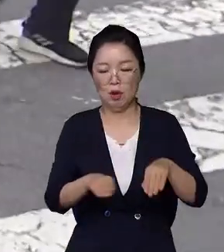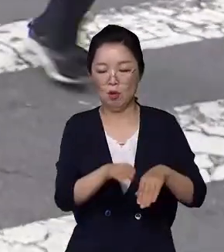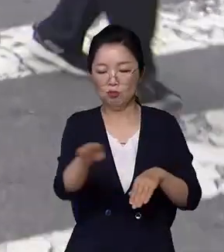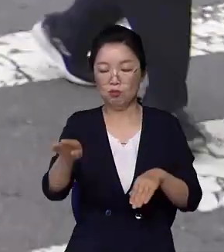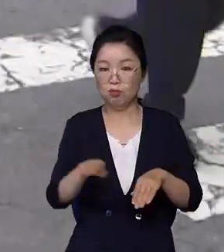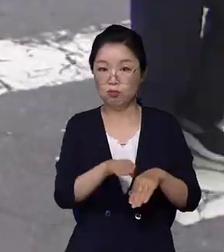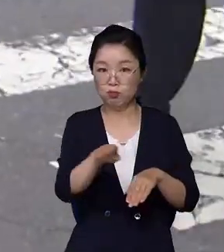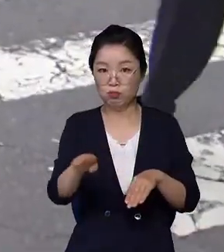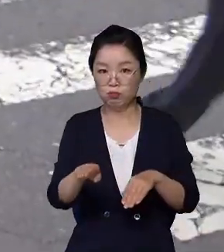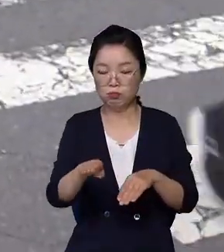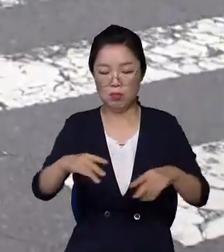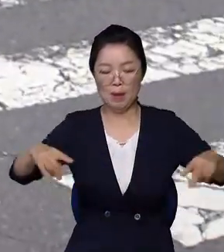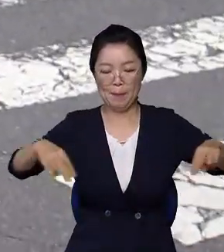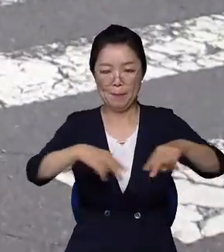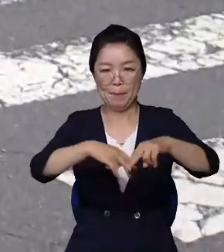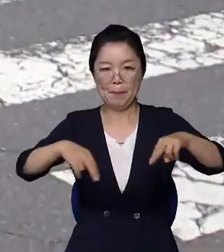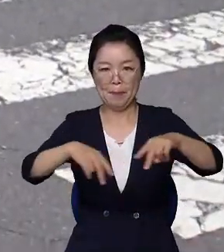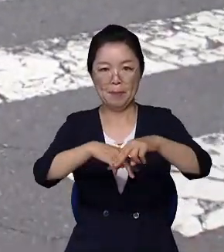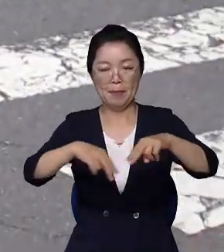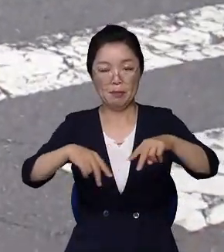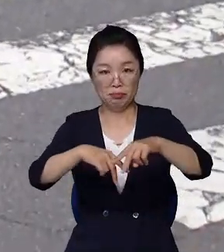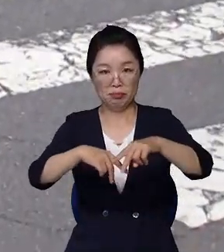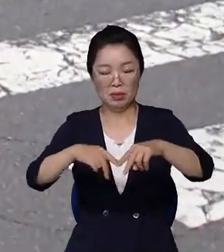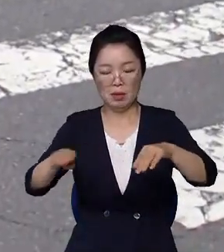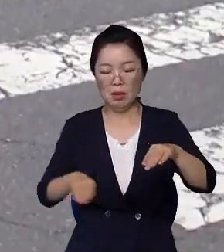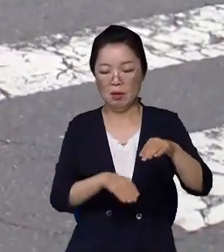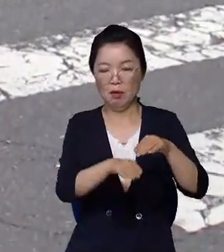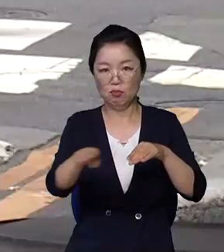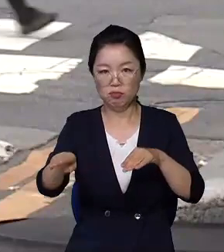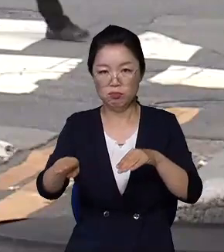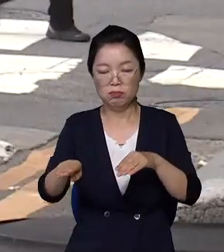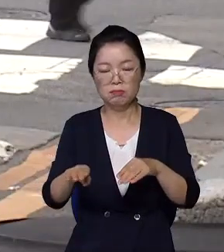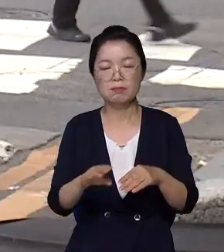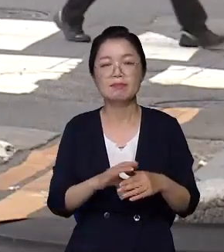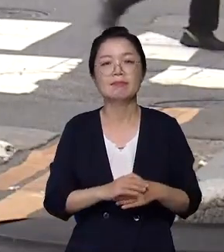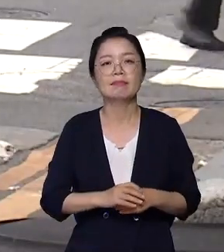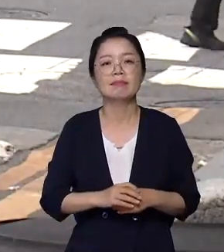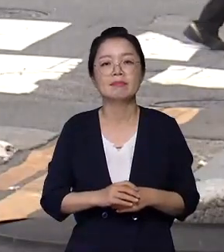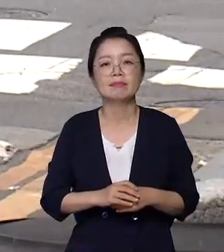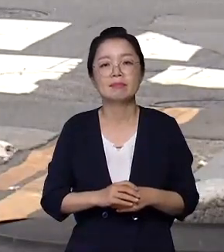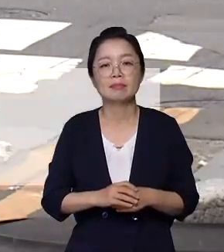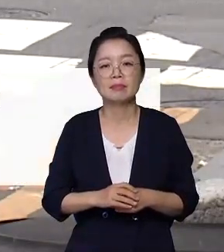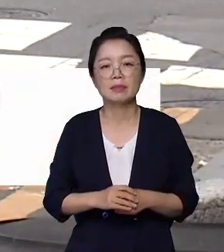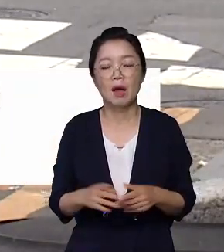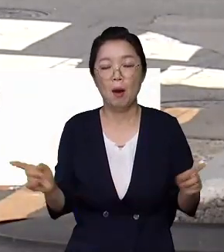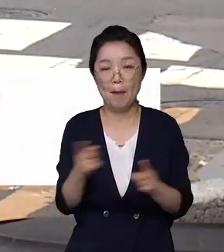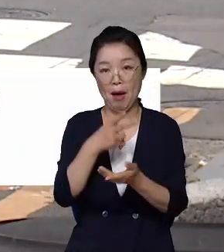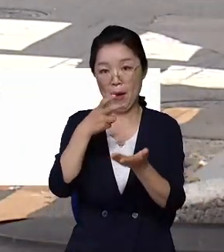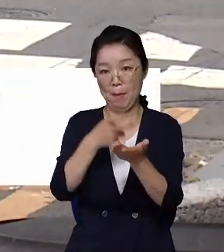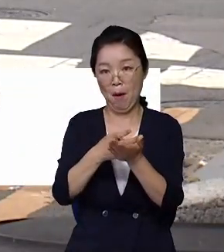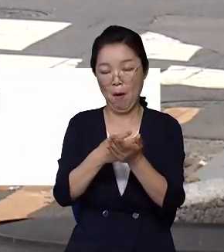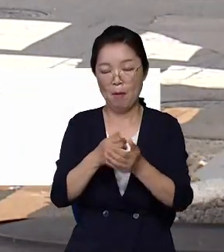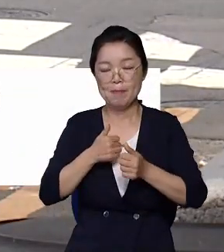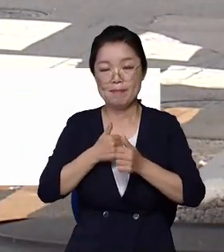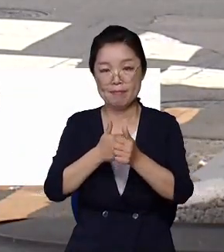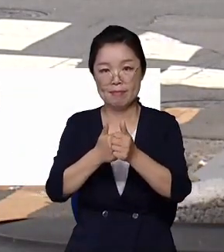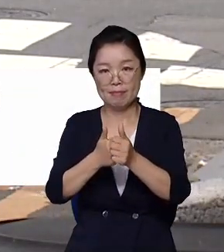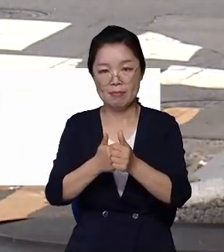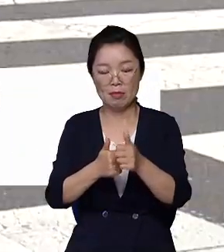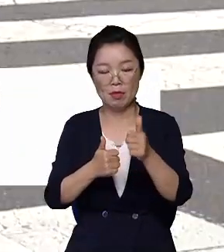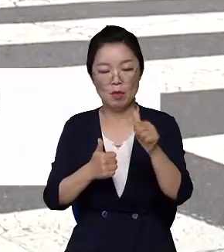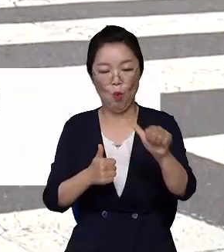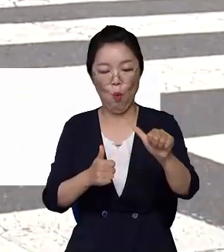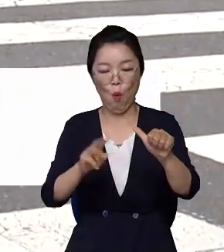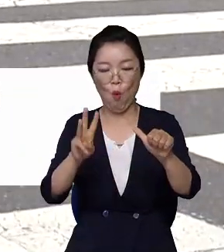우회전한 뒤 보행자들이 건너고 있는 횡단보도를 그대로 지나갔습니다. 개정된 법에 따르면 횡단보도 반경 5m